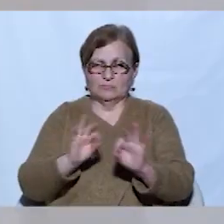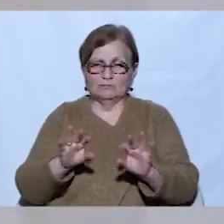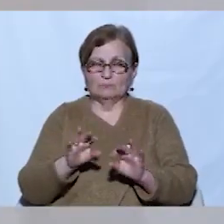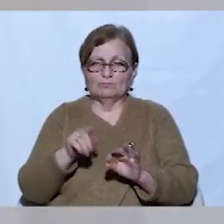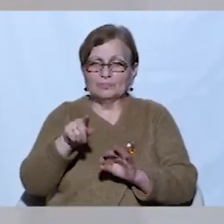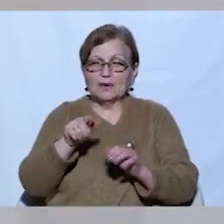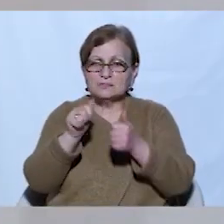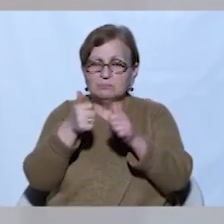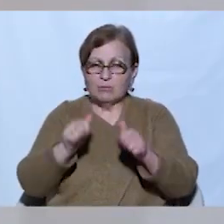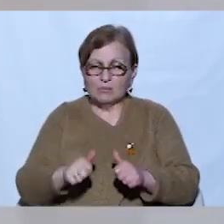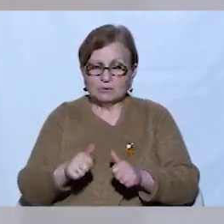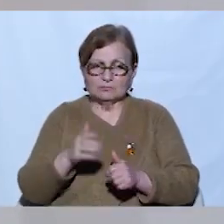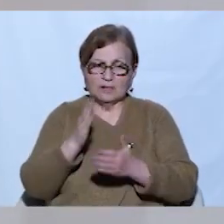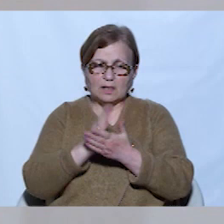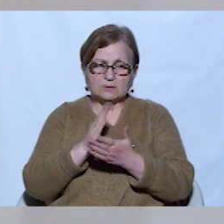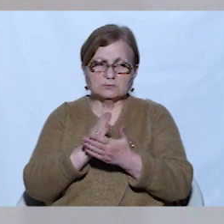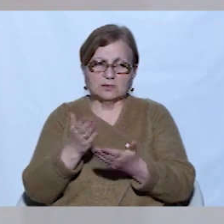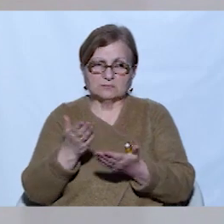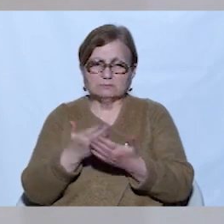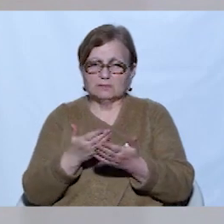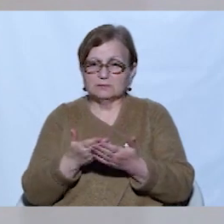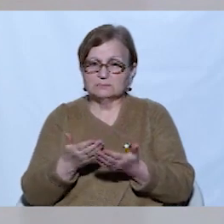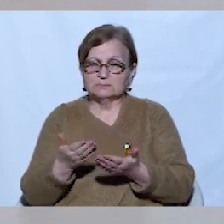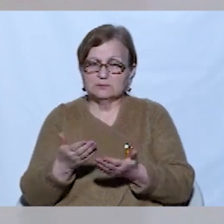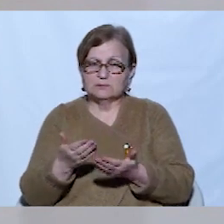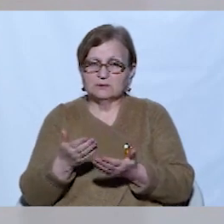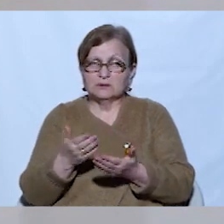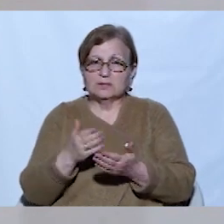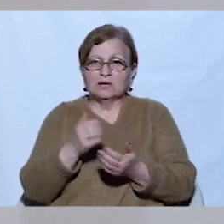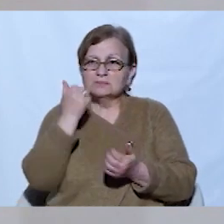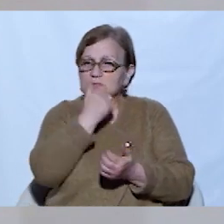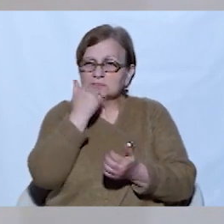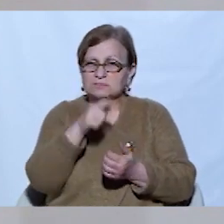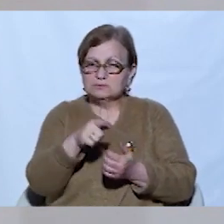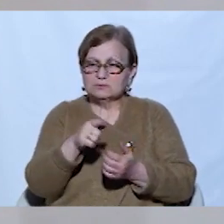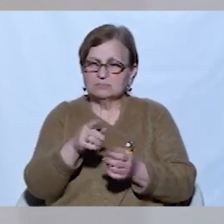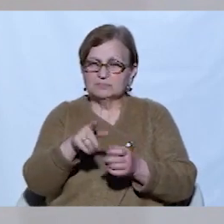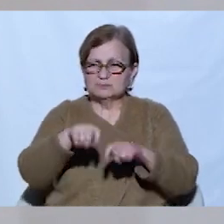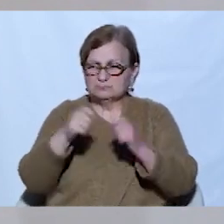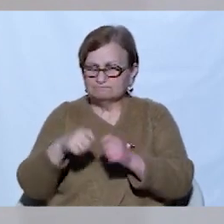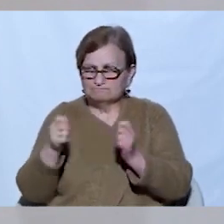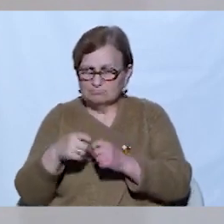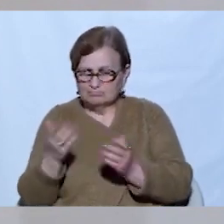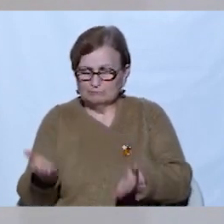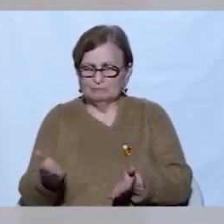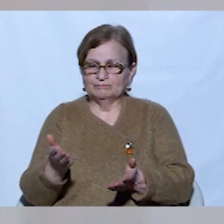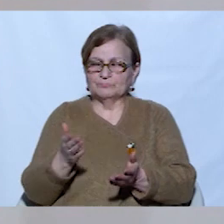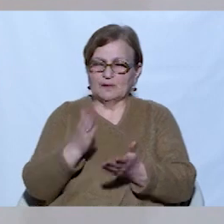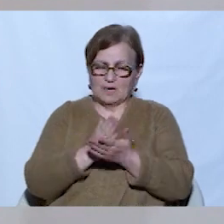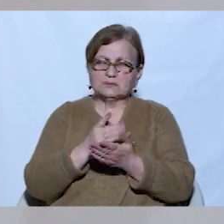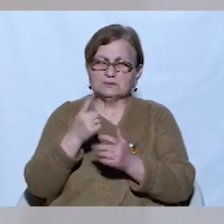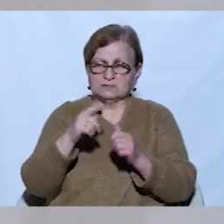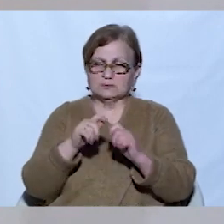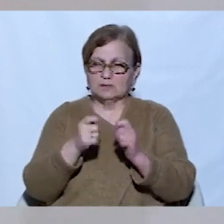თვითონ ფორმები ფორმულირდება ესე, ხო, მაგალითად საგნების ნივთების დაზიანების ქცევა. ესეთი ფორმაც არის